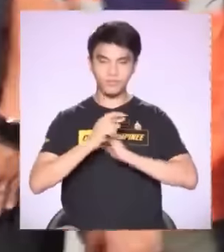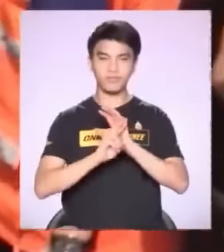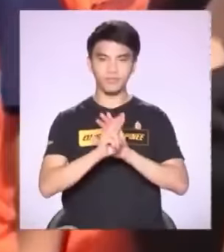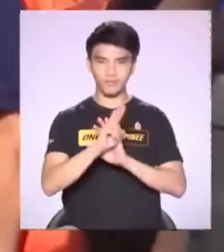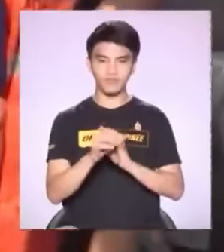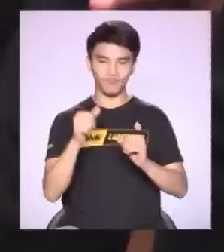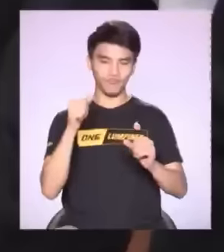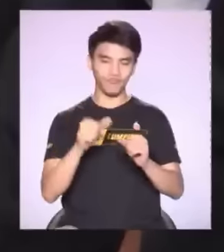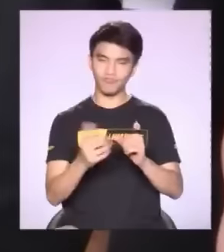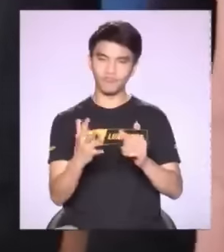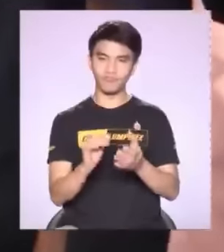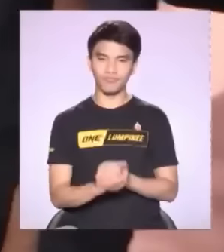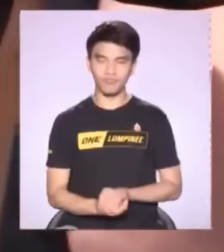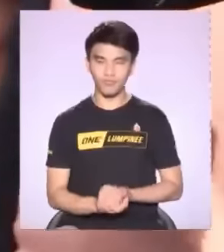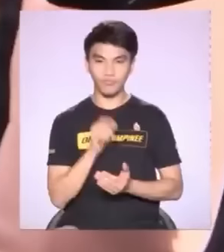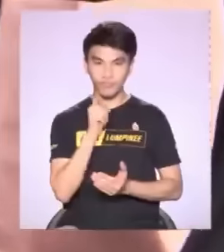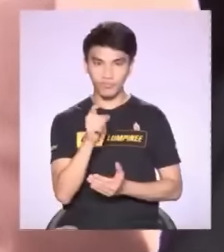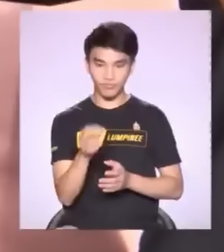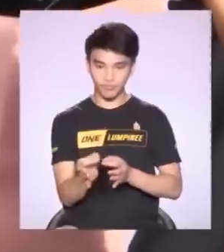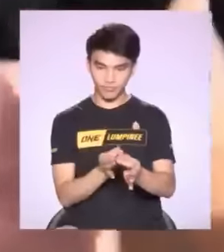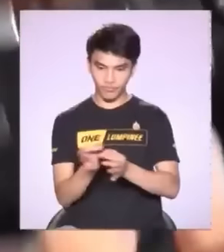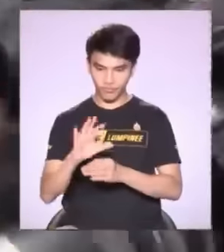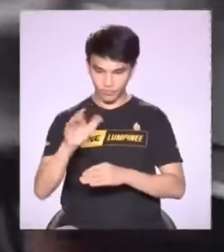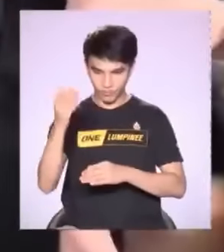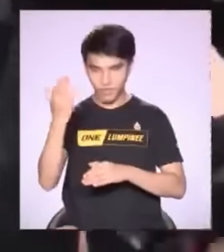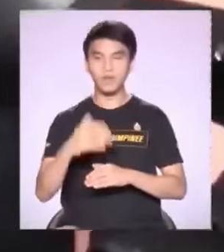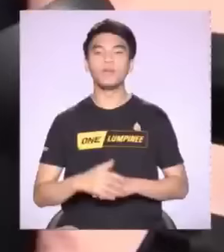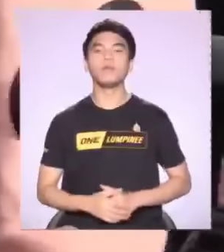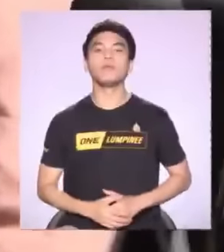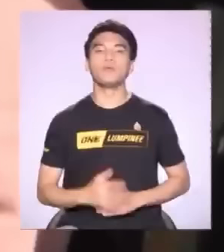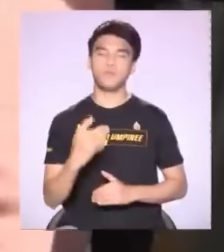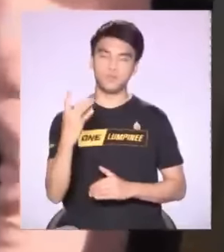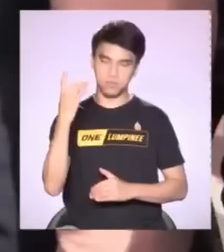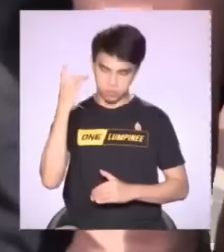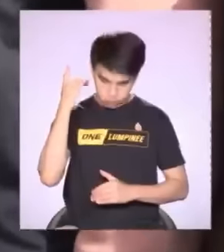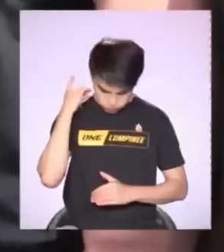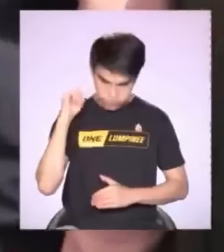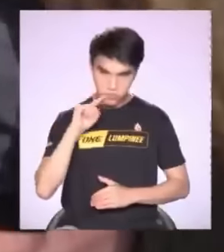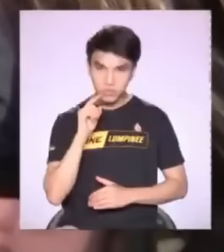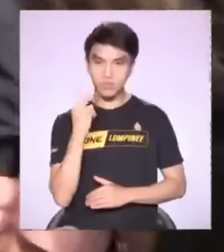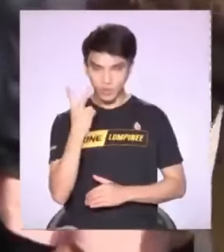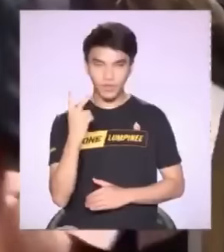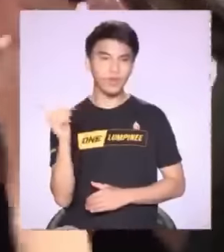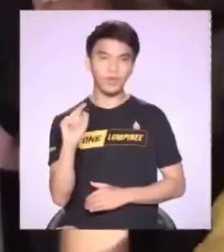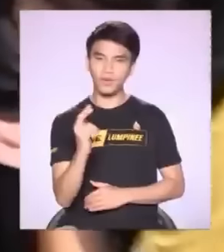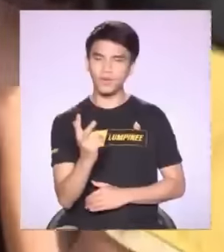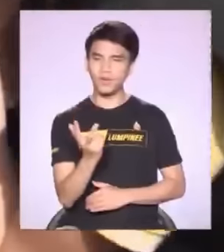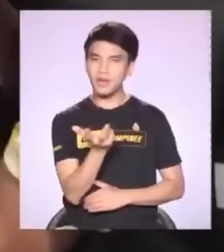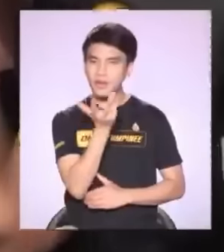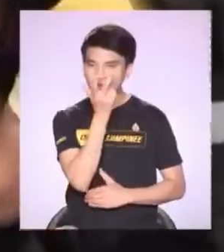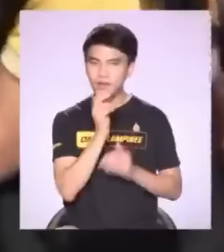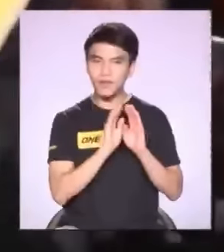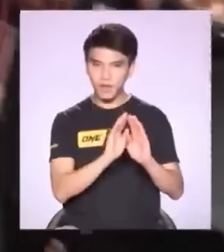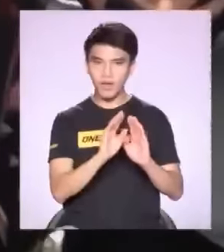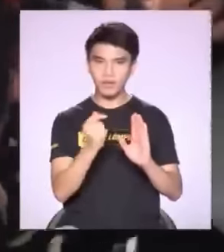เชียงรายไม่อยู่ในพื้นที่ก็มีคำสั่งให้ชี้แจงเร่งด่วนแล้วเมื่อวานดราม่าระลอก 2คุณอนุทินมอบหมายให้ทาง